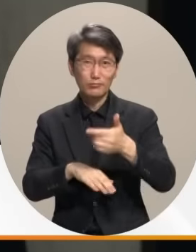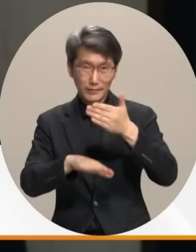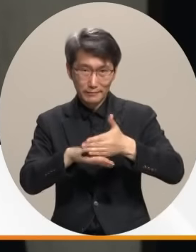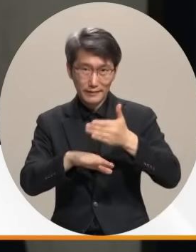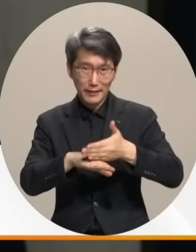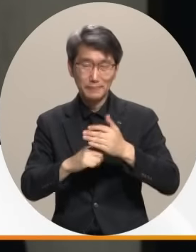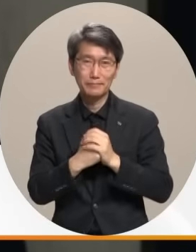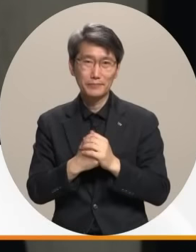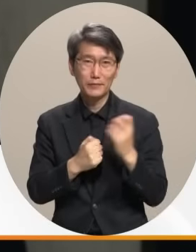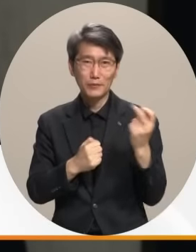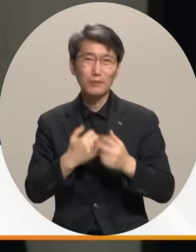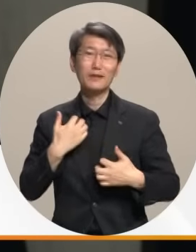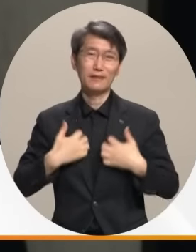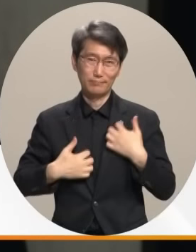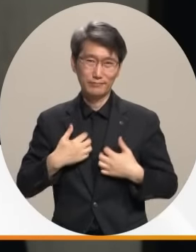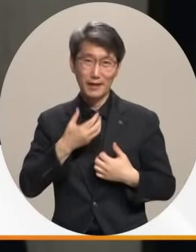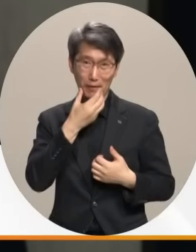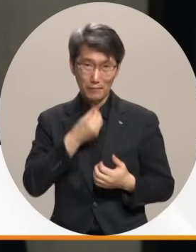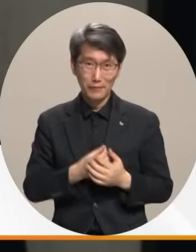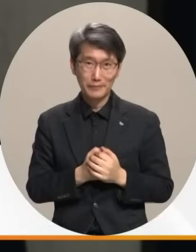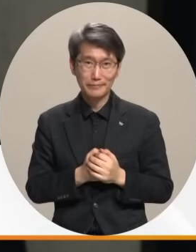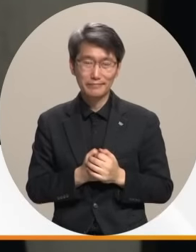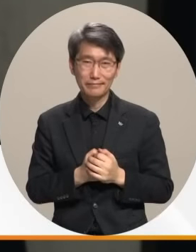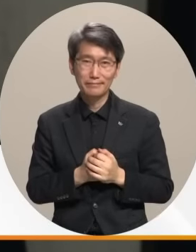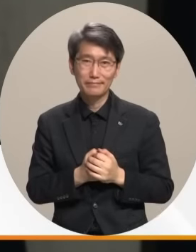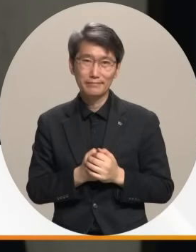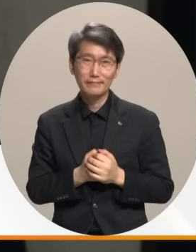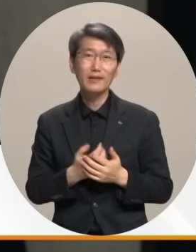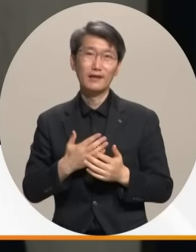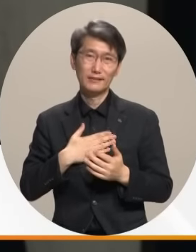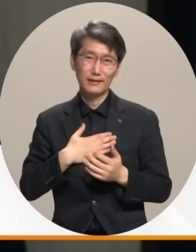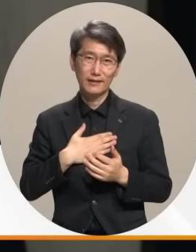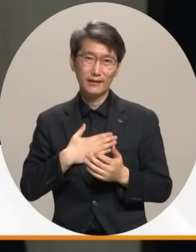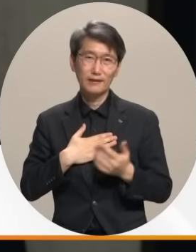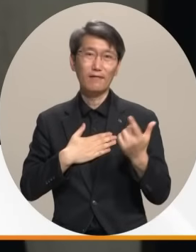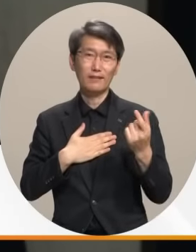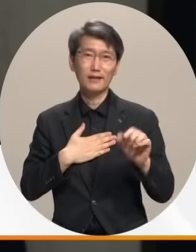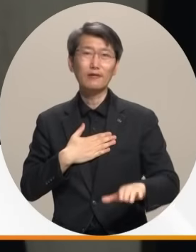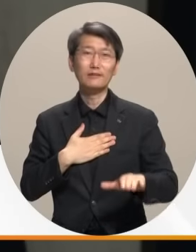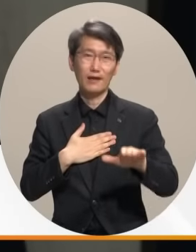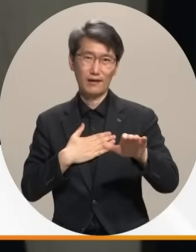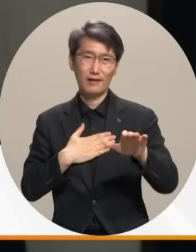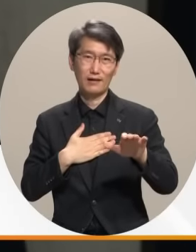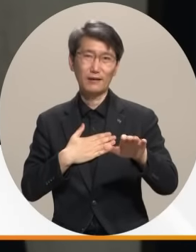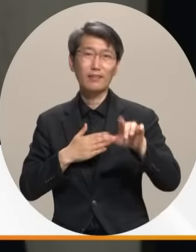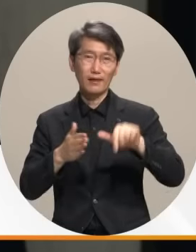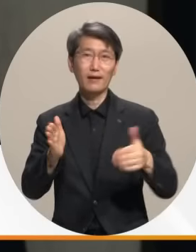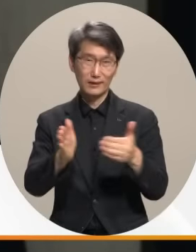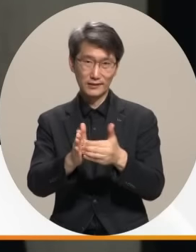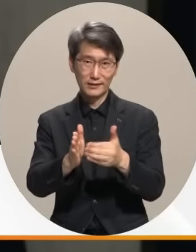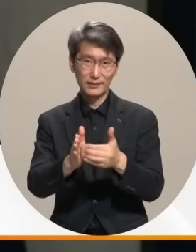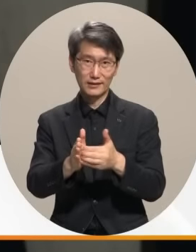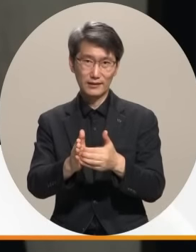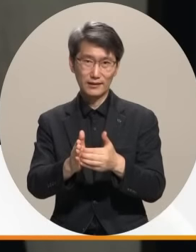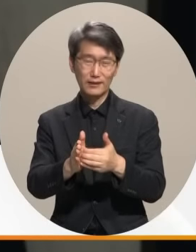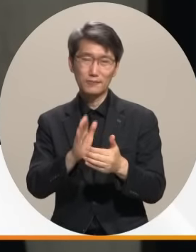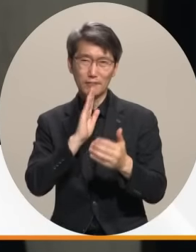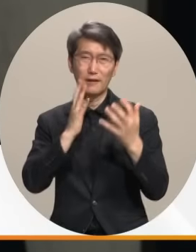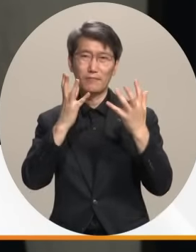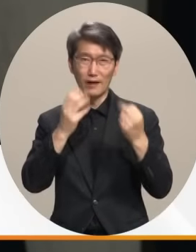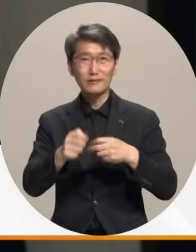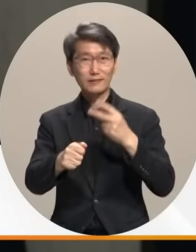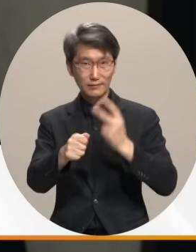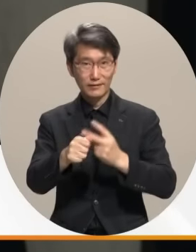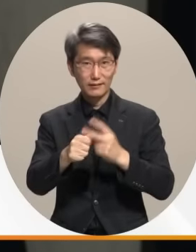감사드리고 그리고 기쁘고 행복하고요 어 제가 이렇게 성장할 수 있을 때까지 정말 많은